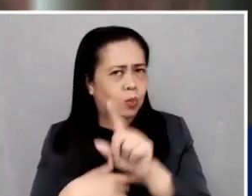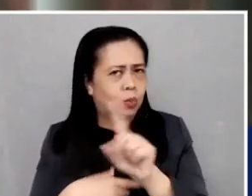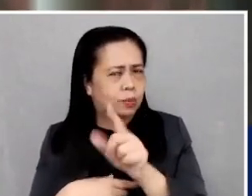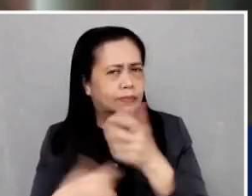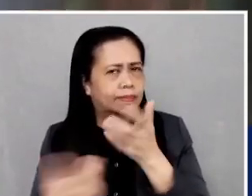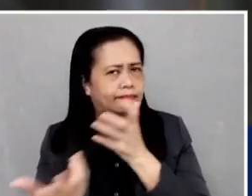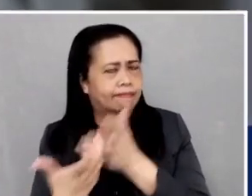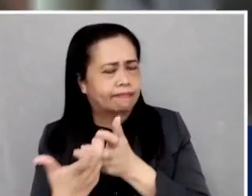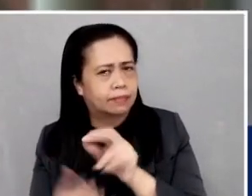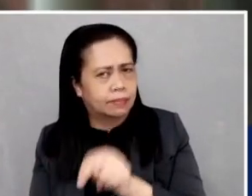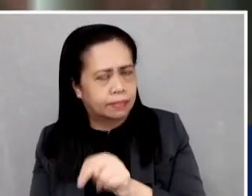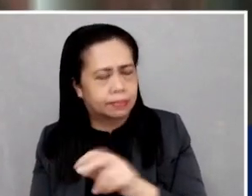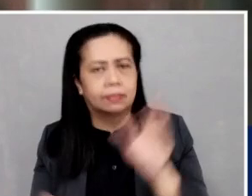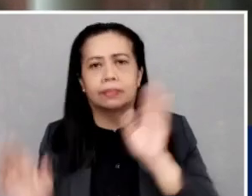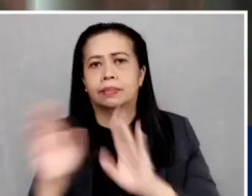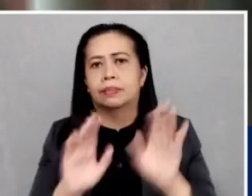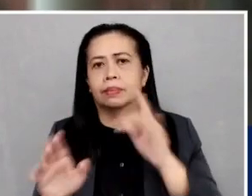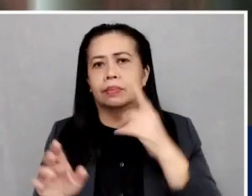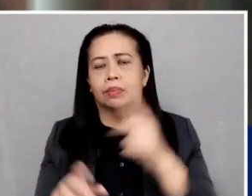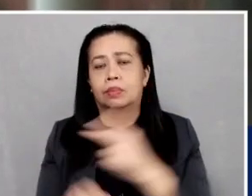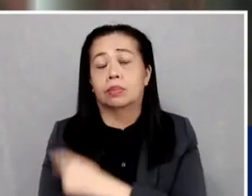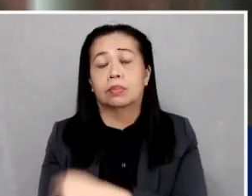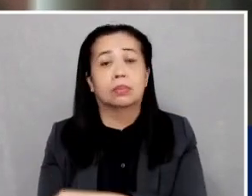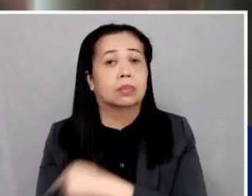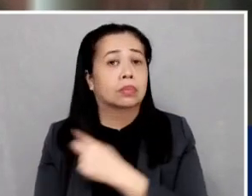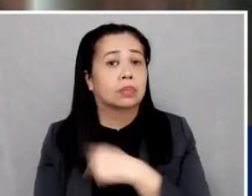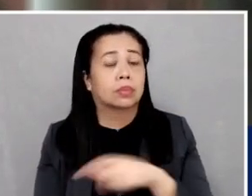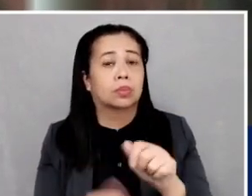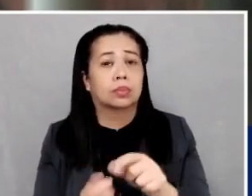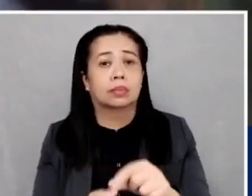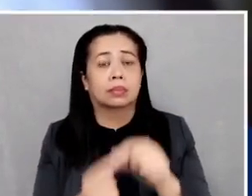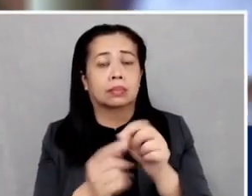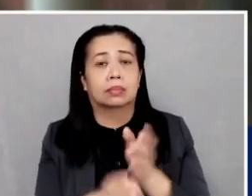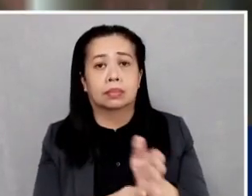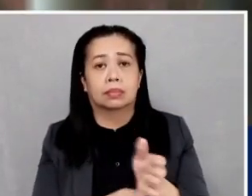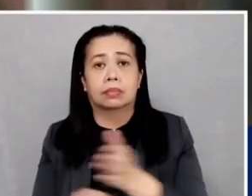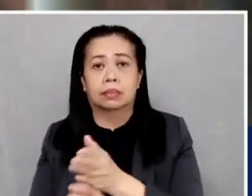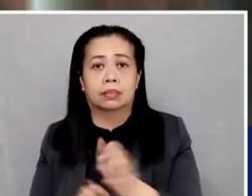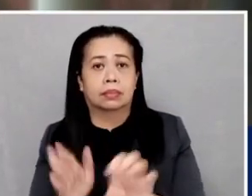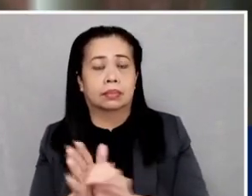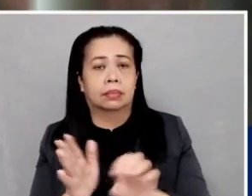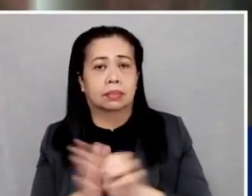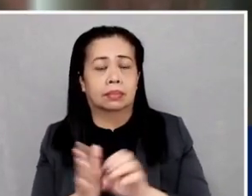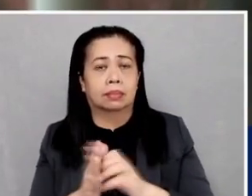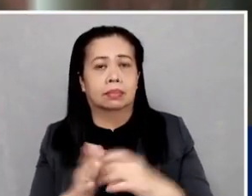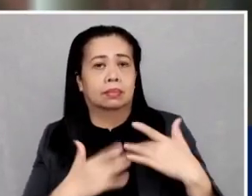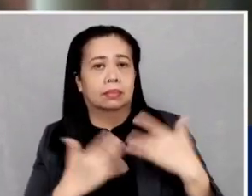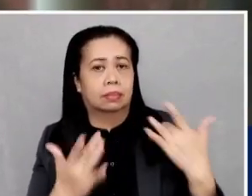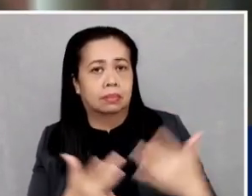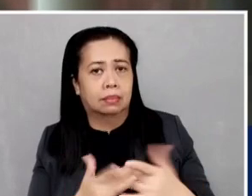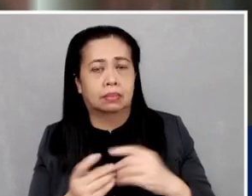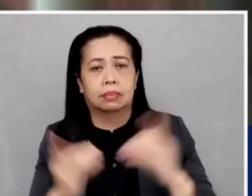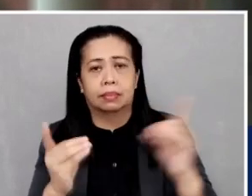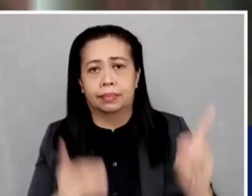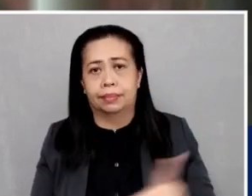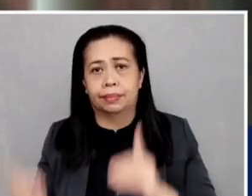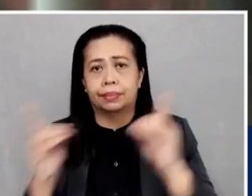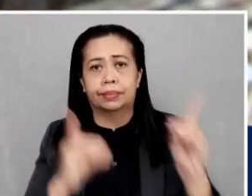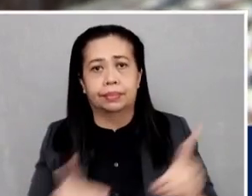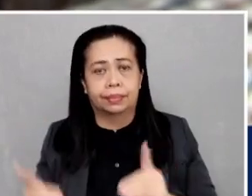pangangailangan. Problema ito para sa mga ospital na may espesyalisasyon gaya ng mga cardiac at dialysis